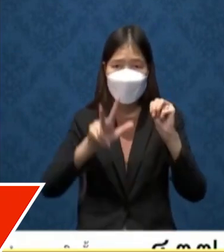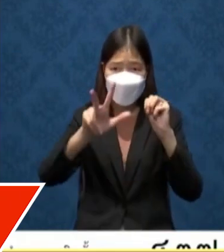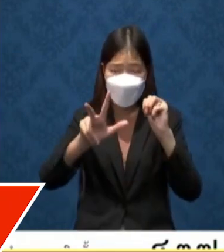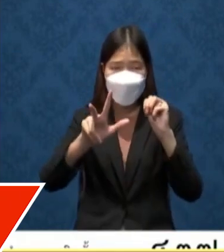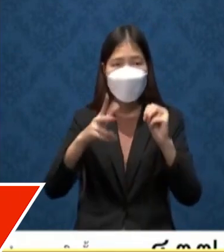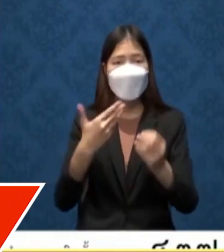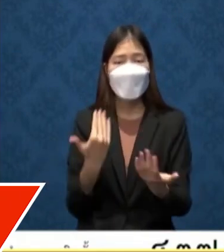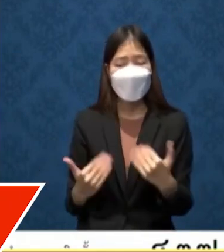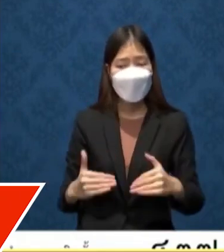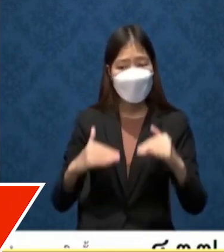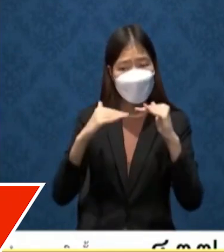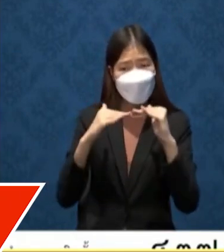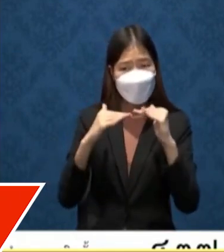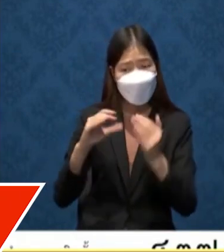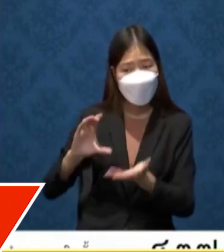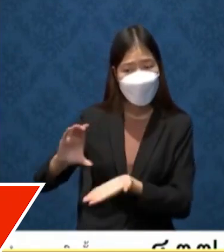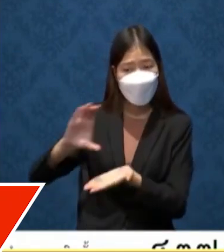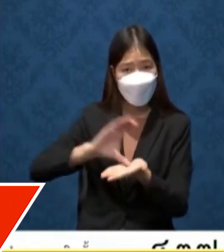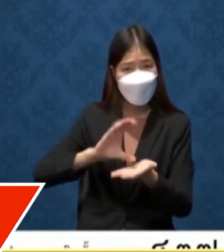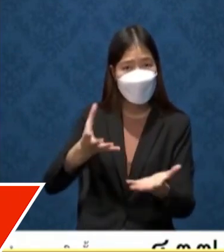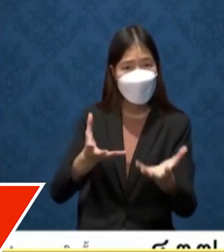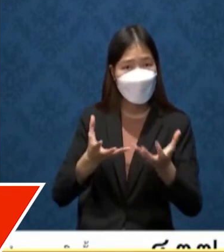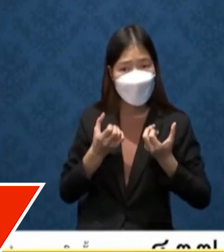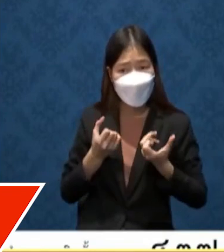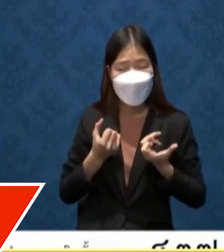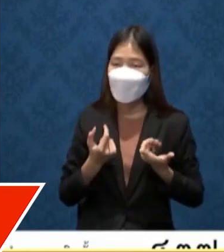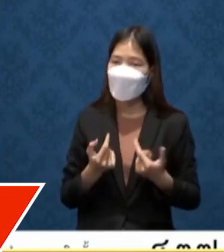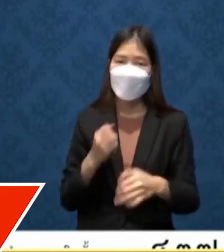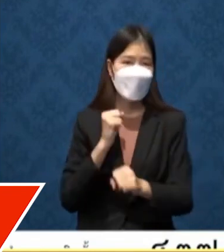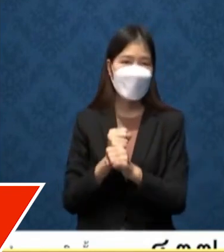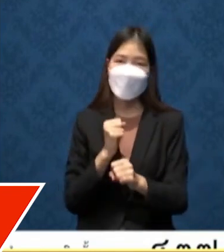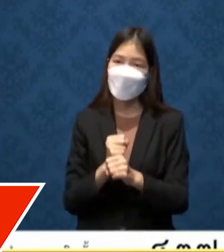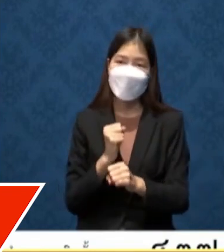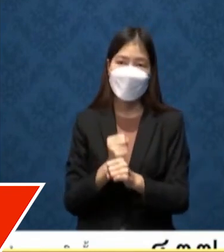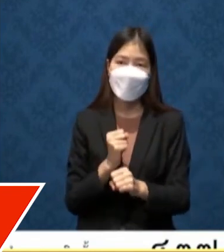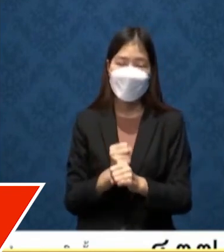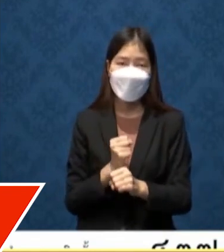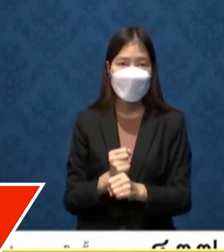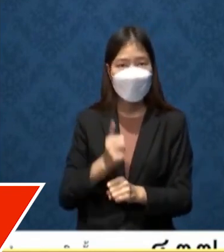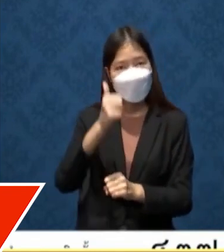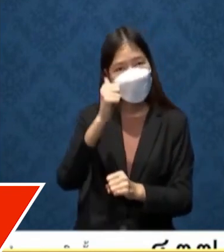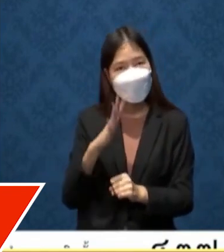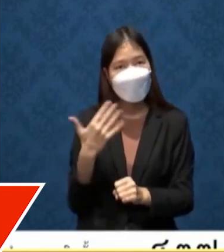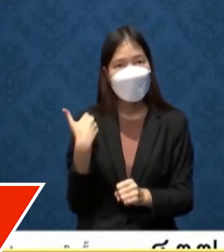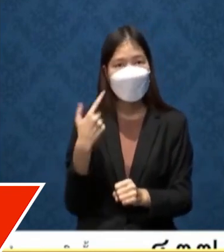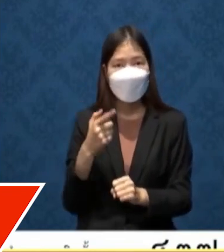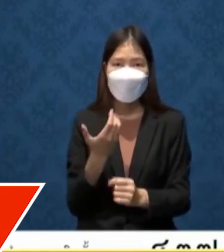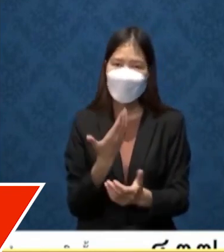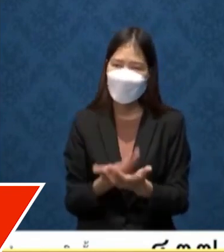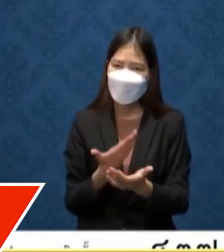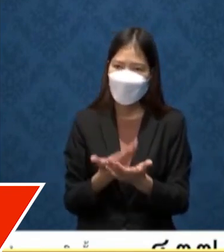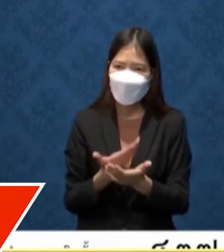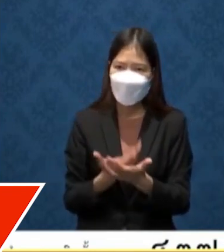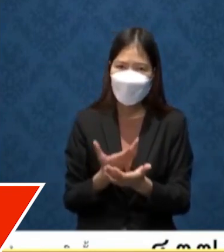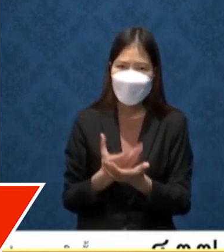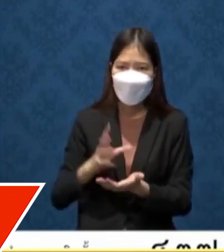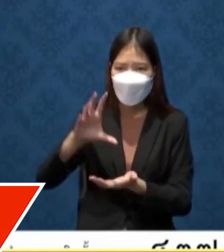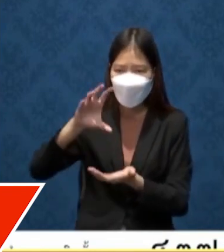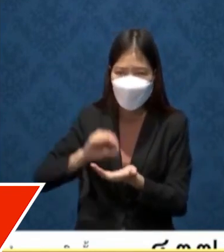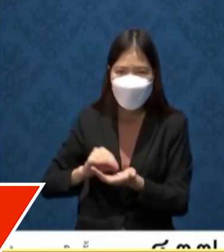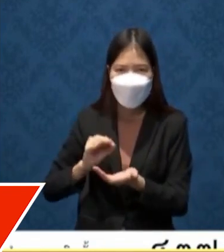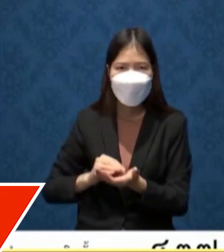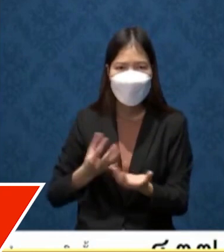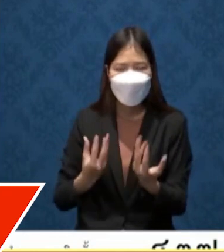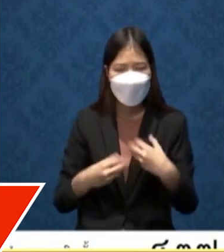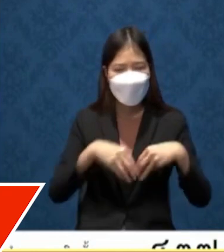แบบนี้กองทุนก็จะไม่สามารถขยับอะไรได้มากมายแม้ในปีนั้นกองทุนจะมีรายได้เพียงพอที่จะขยายไปยังกลุ่มอื่นก็ต